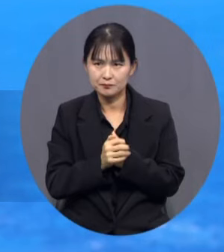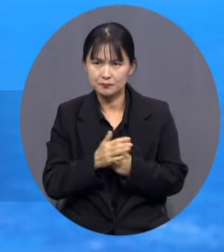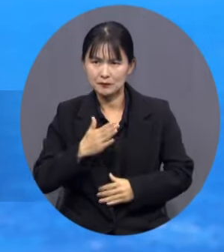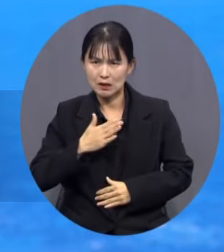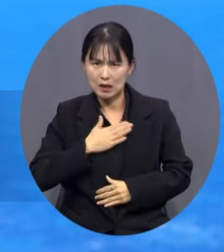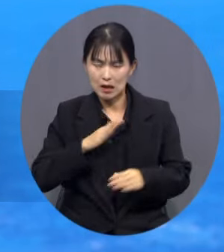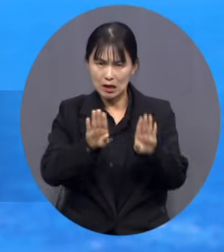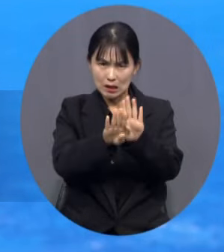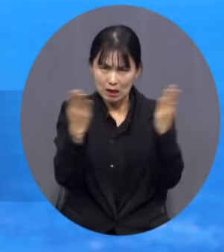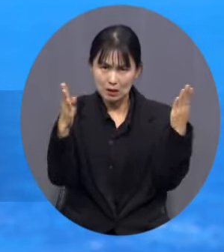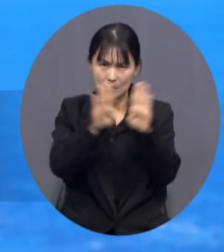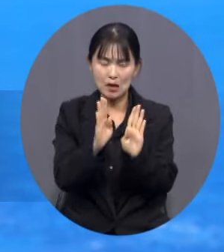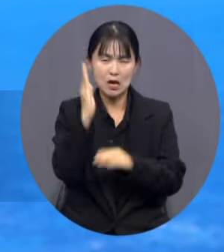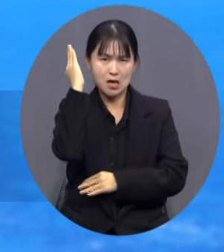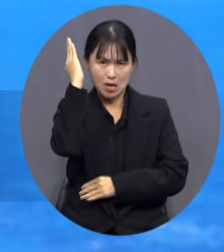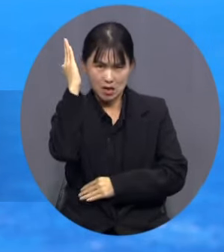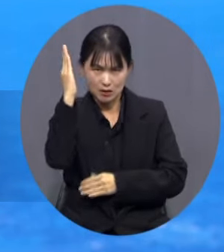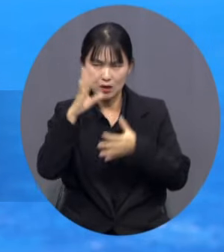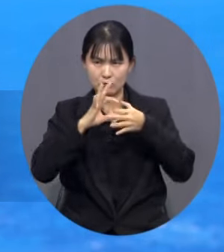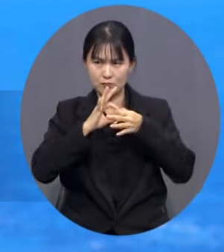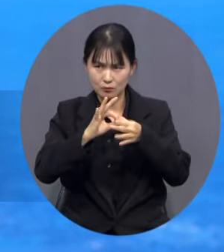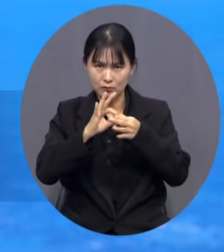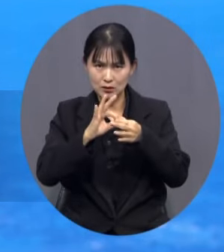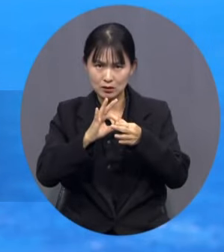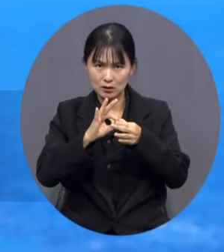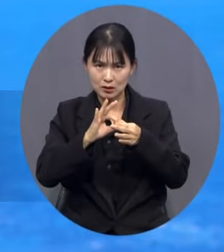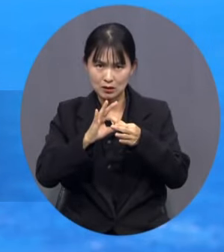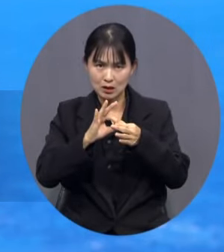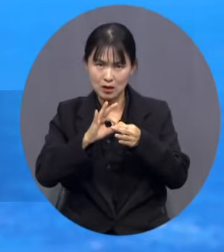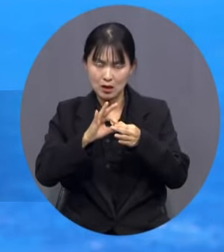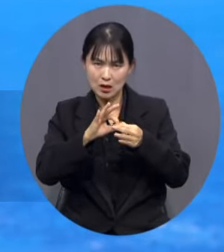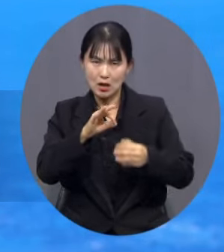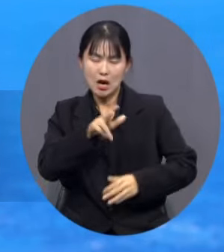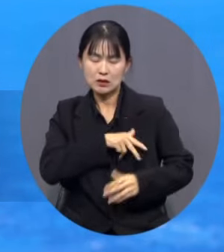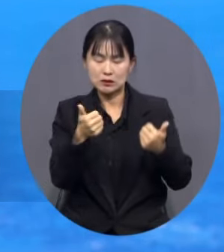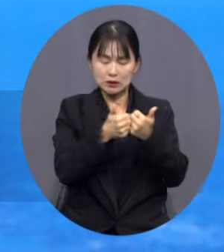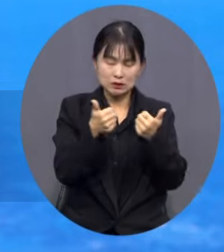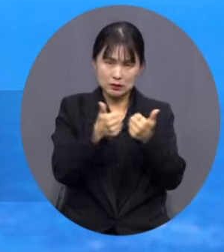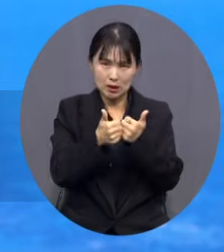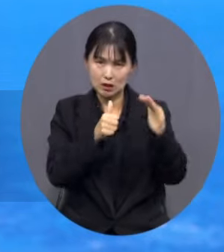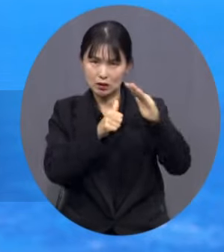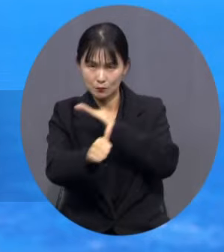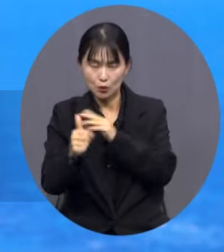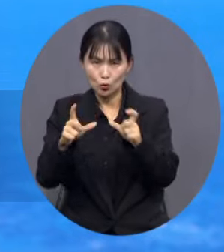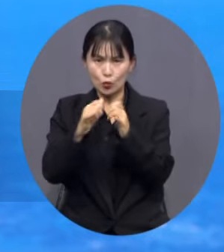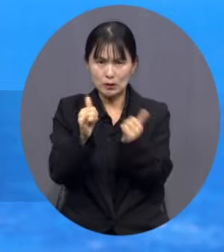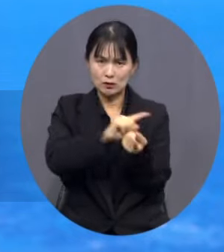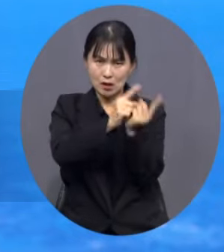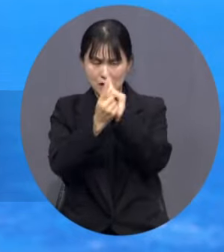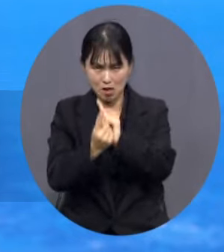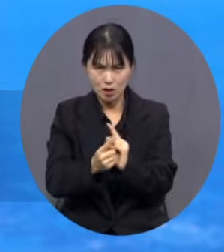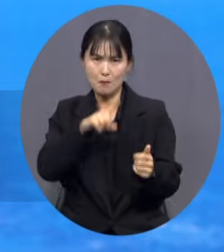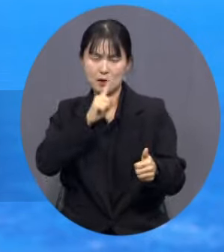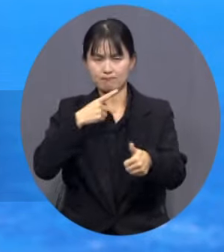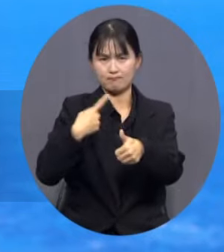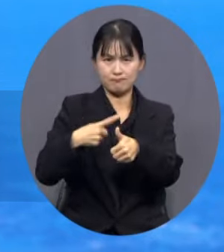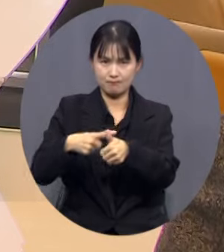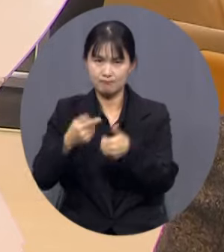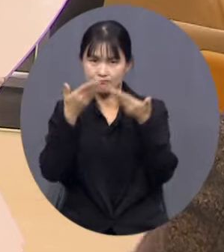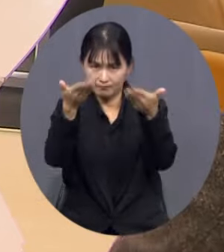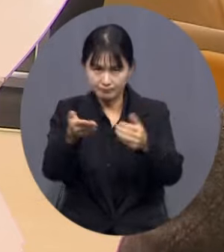개회사 폐회사를 통해서라도 의회를 대표하는 사람으로서 도민을 대신해서 쓴소리를 마다하지 않고 있다 이런 말씀을